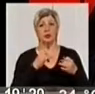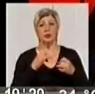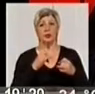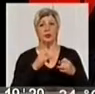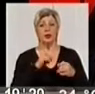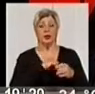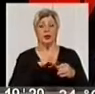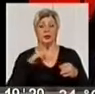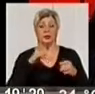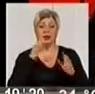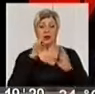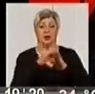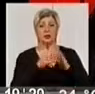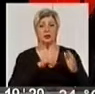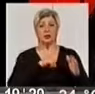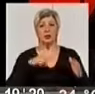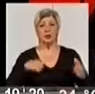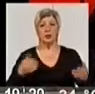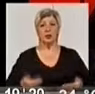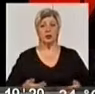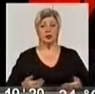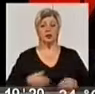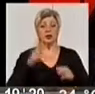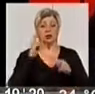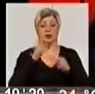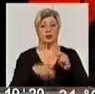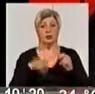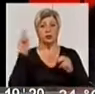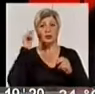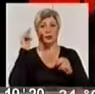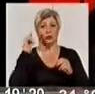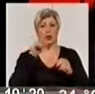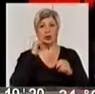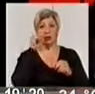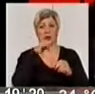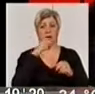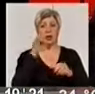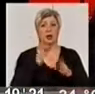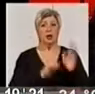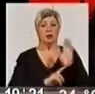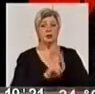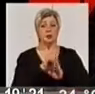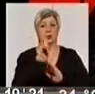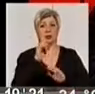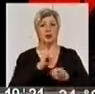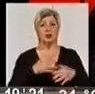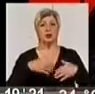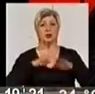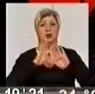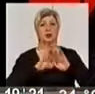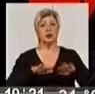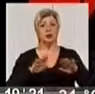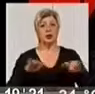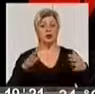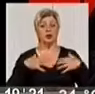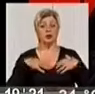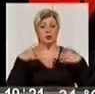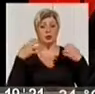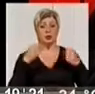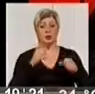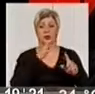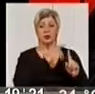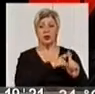з життя, завершується навчальний рік і розпочинається дитячий оздоровчо-відпочивальний сезон. Тож